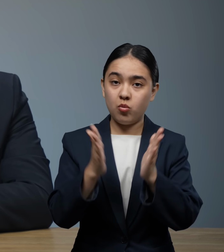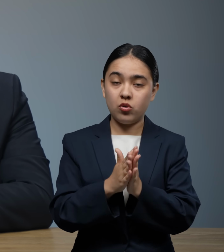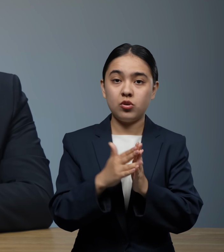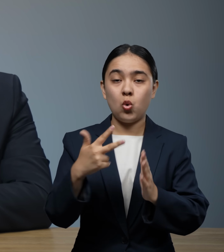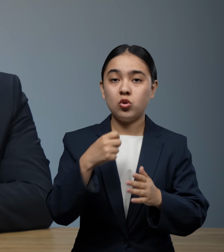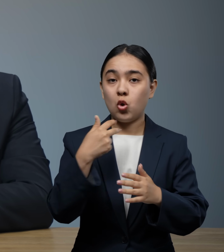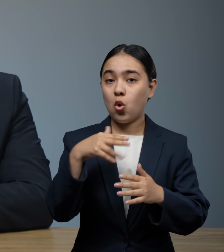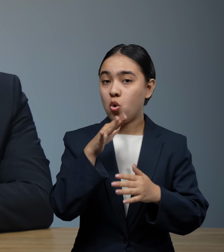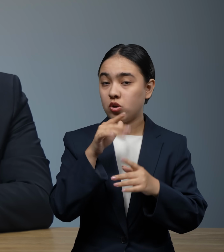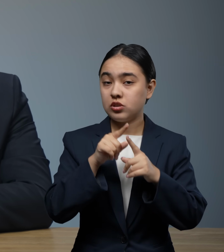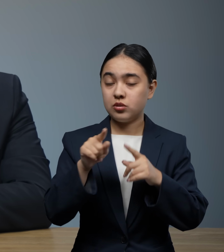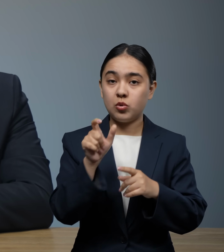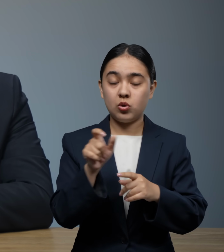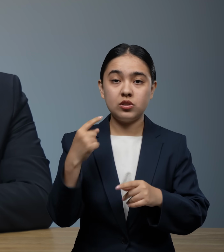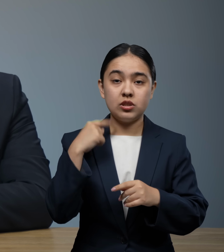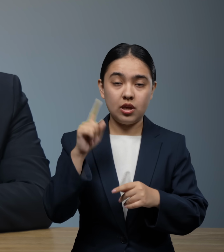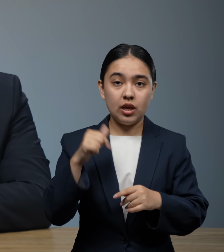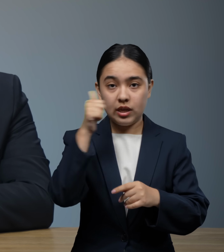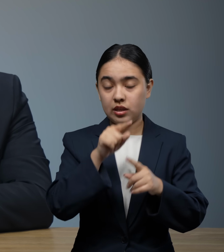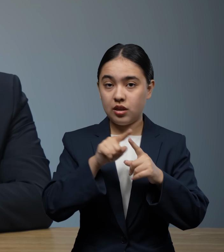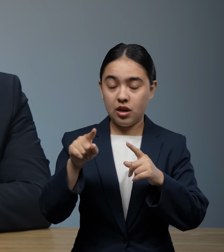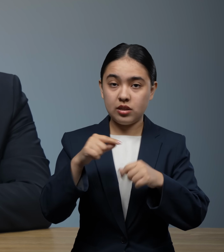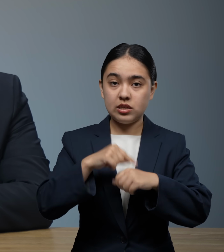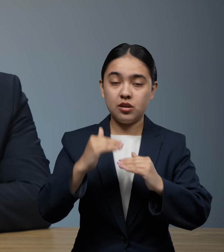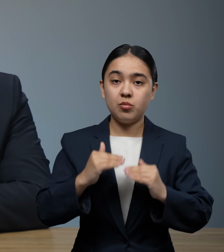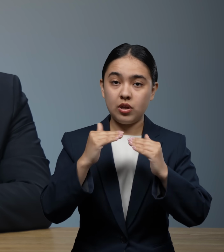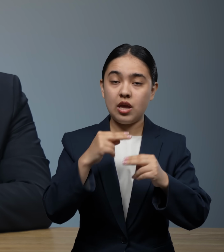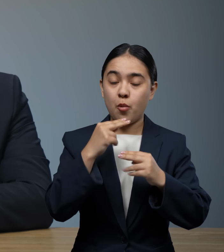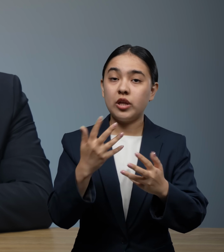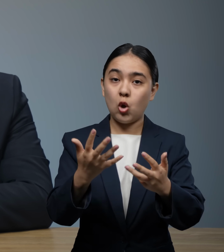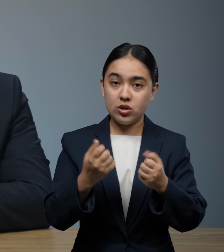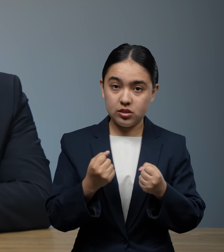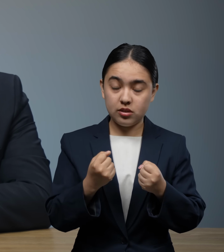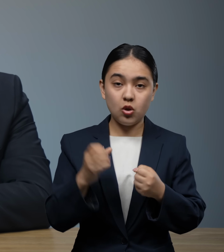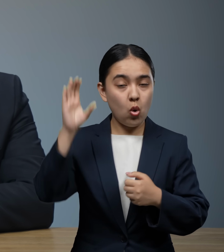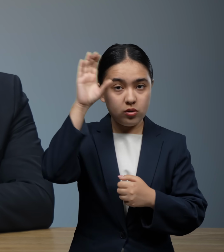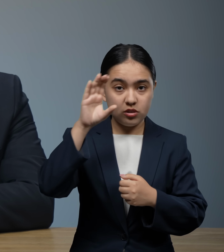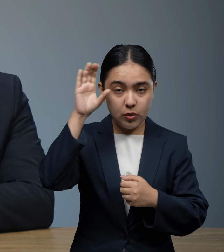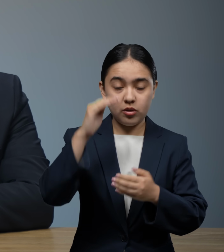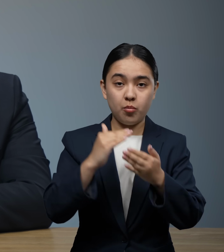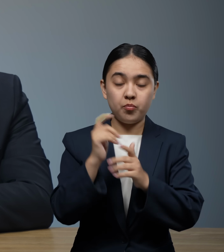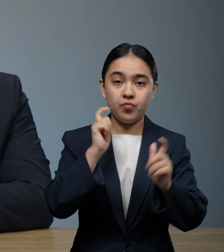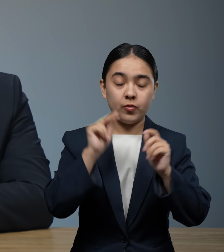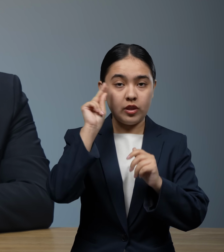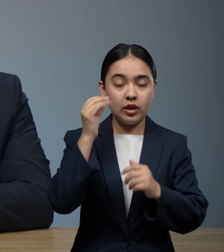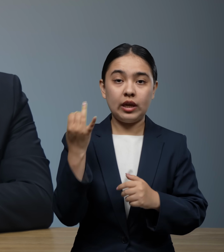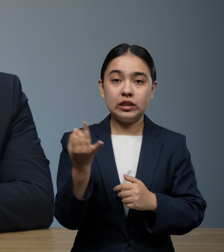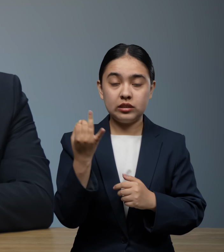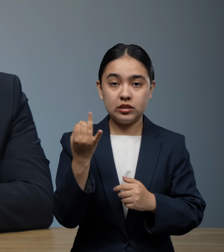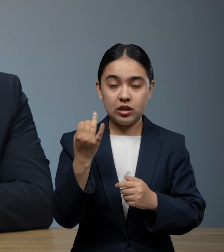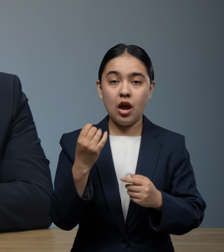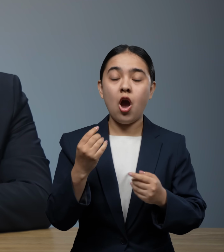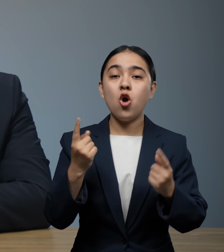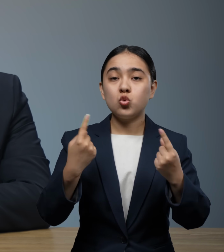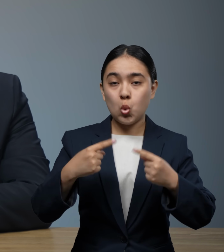umuman 30 yoshgacha bo'lgan aholi soni yildan yilga sezilarli oshib borayotganini inobatga olsak, O'zbekistonda oliy ta'lim olishga qiziqish